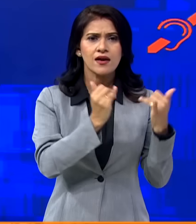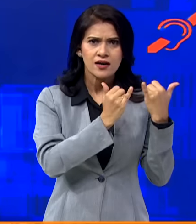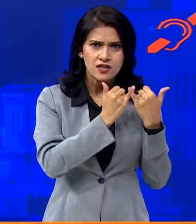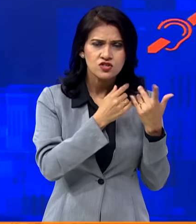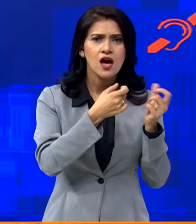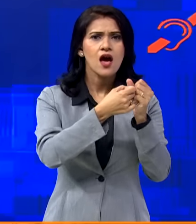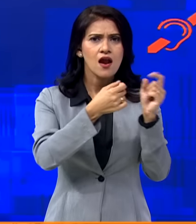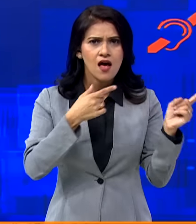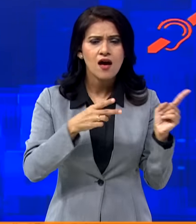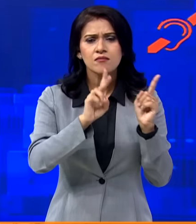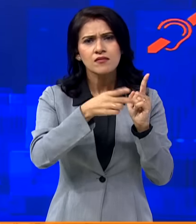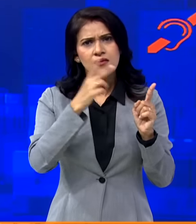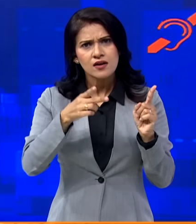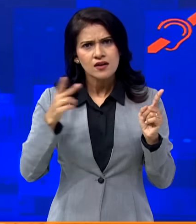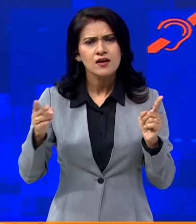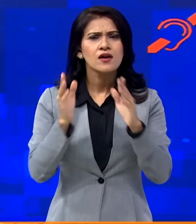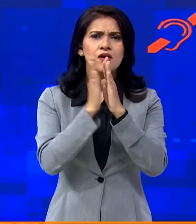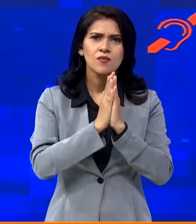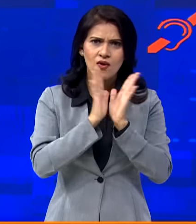हेमा मालिनी जी से मिला